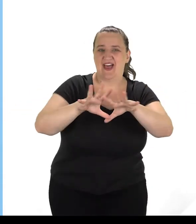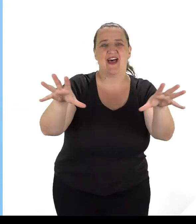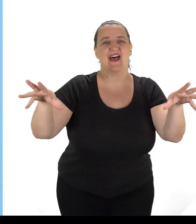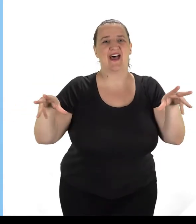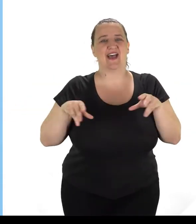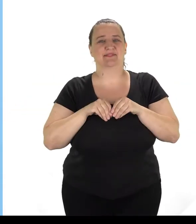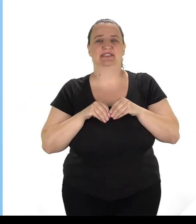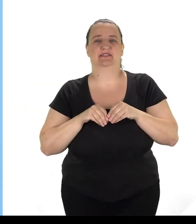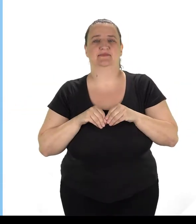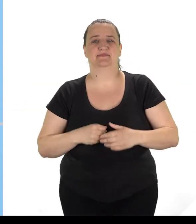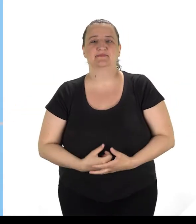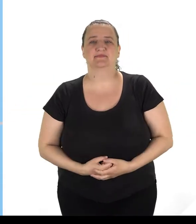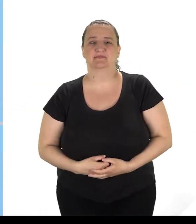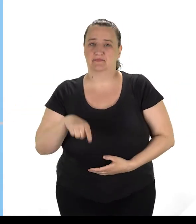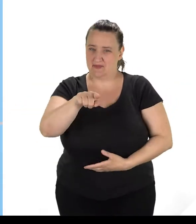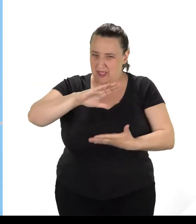famille.